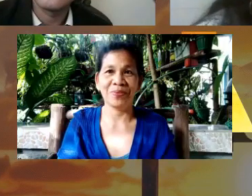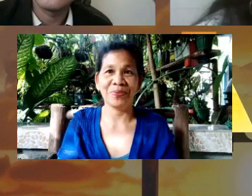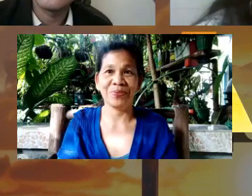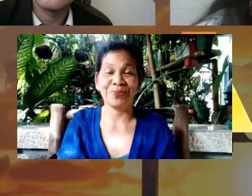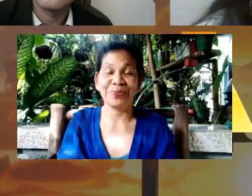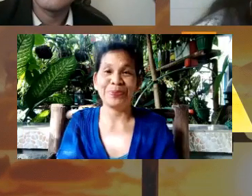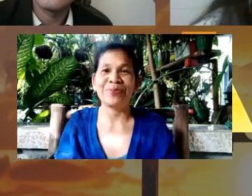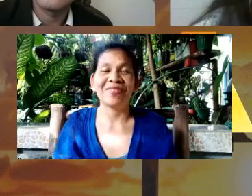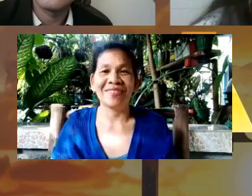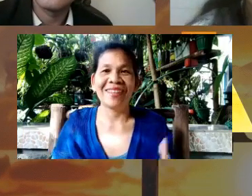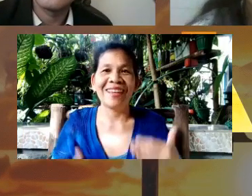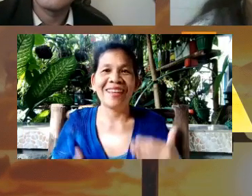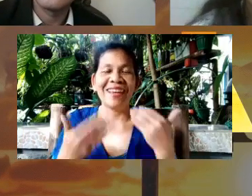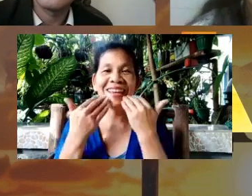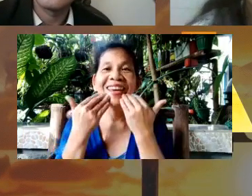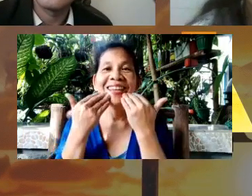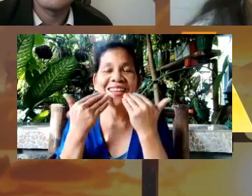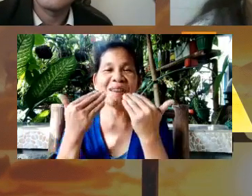Parducho.